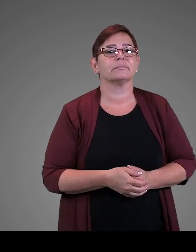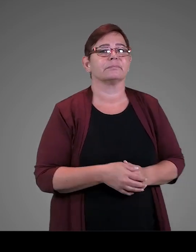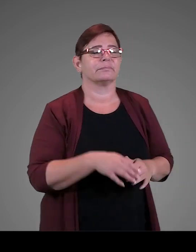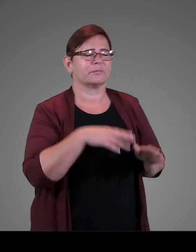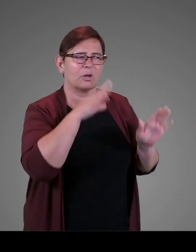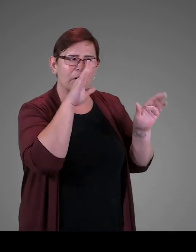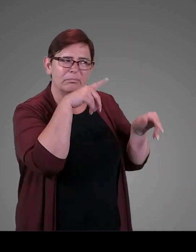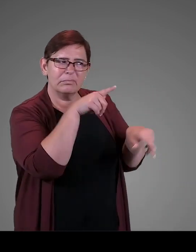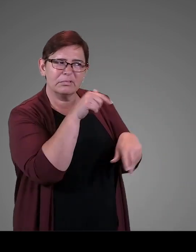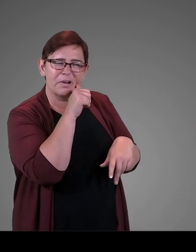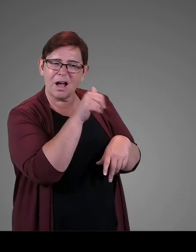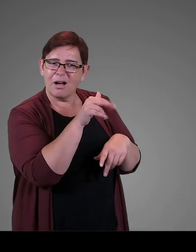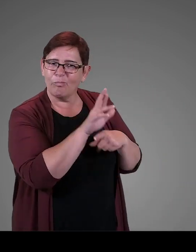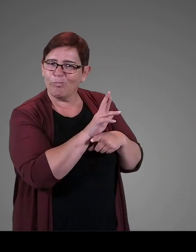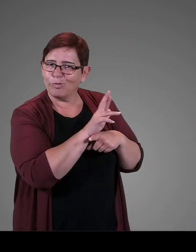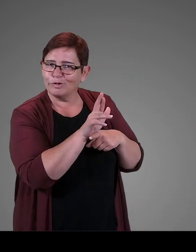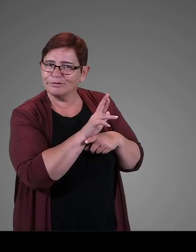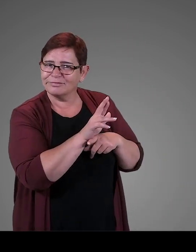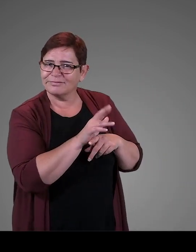Ah, fight.